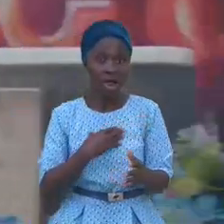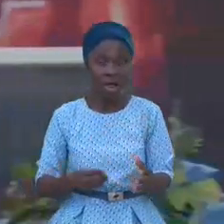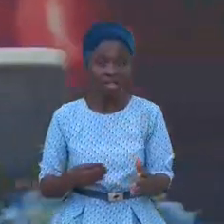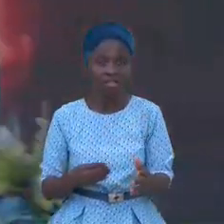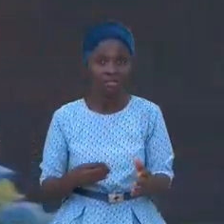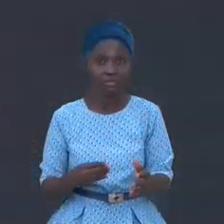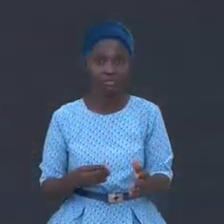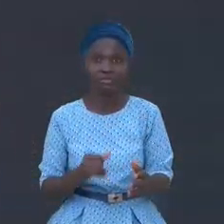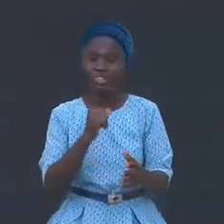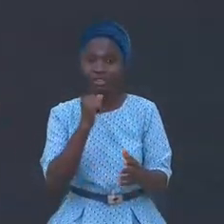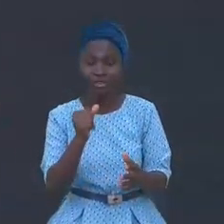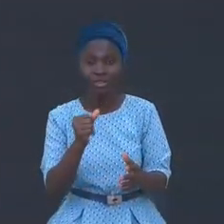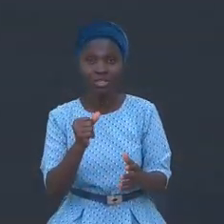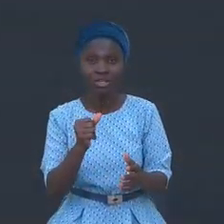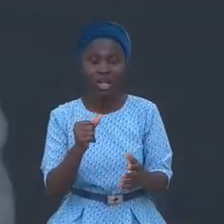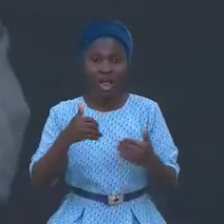au lieu d'avoir